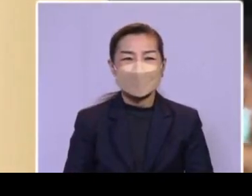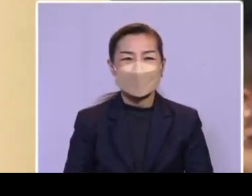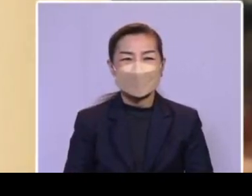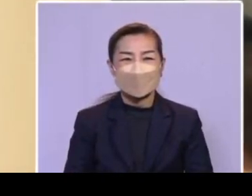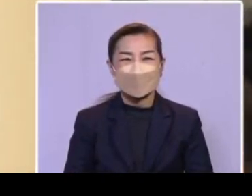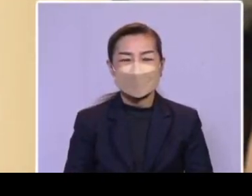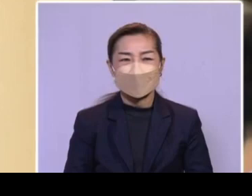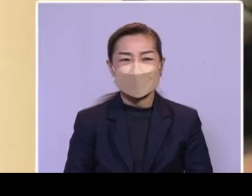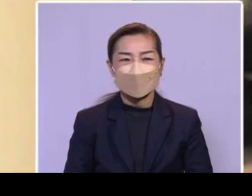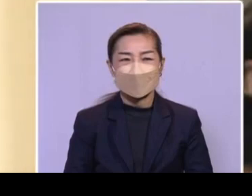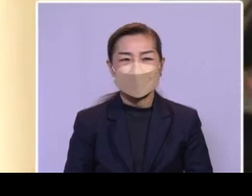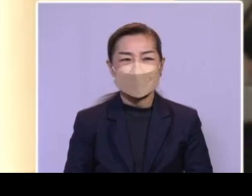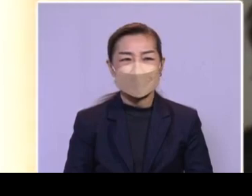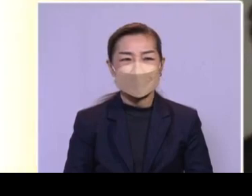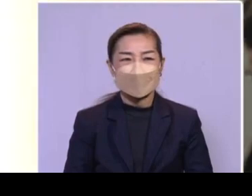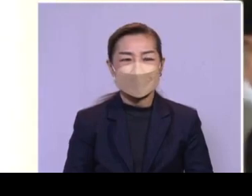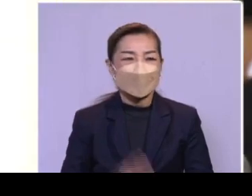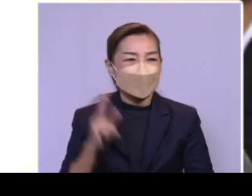ละเอียดค่ะ